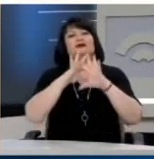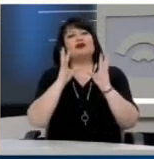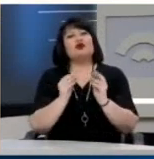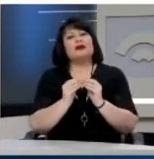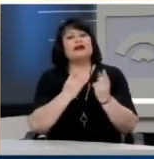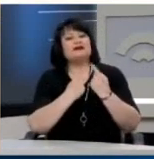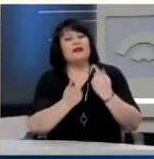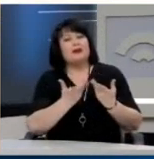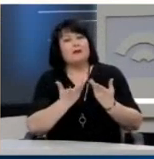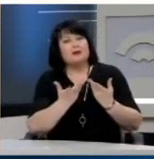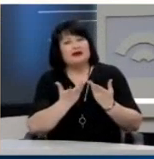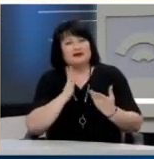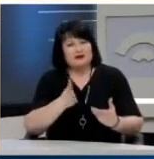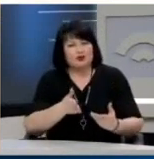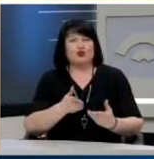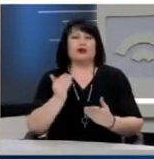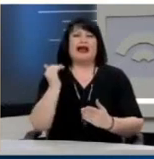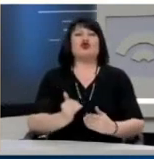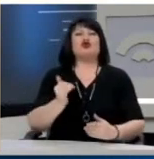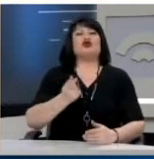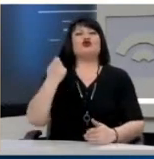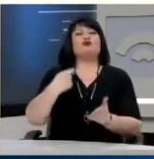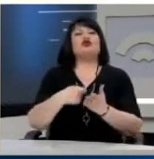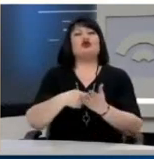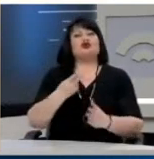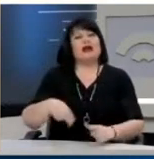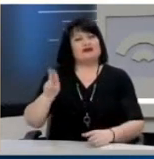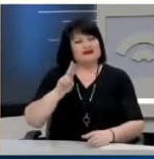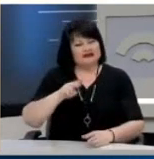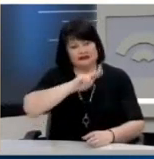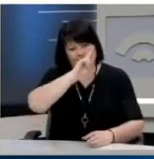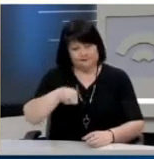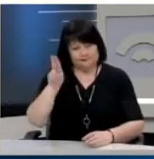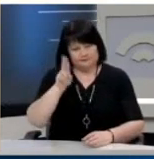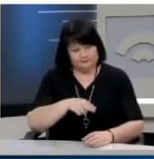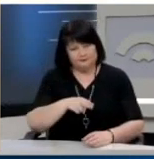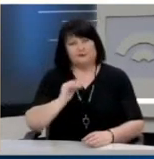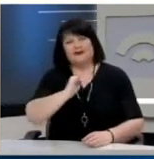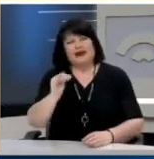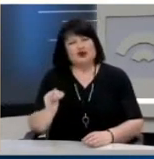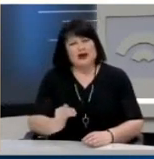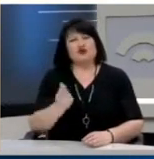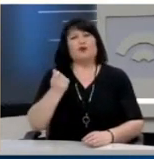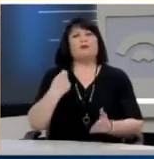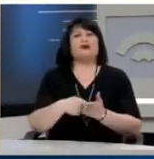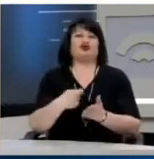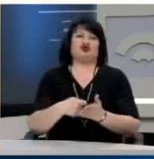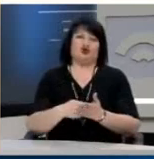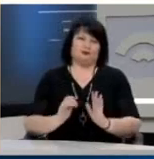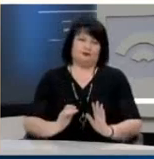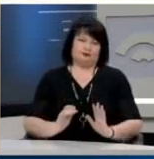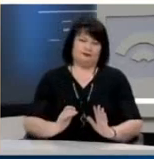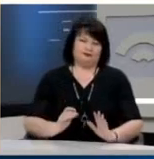διαπραγματεύσεων, η αύξηση του κατώτατου μισθού, η κατάργηση του υποκατώτατου μισθού,